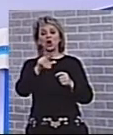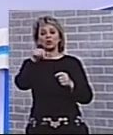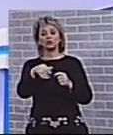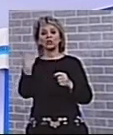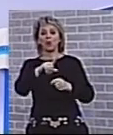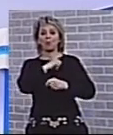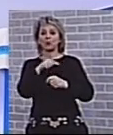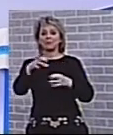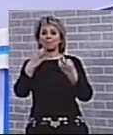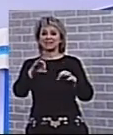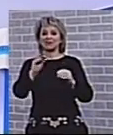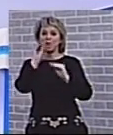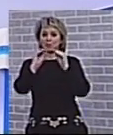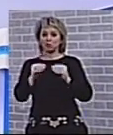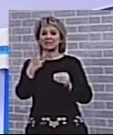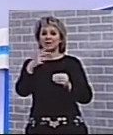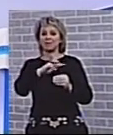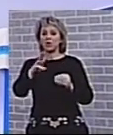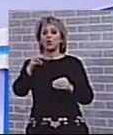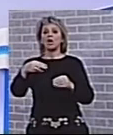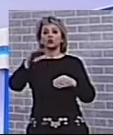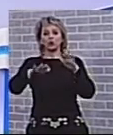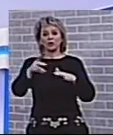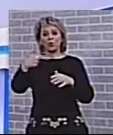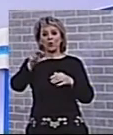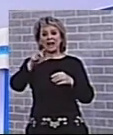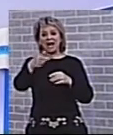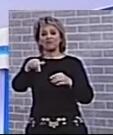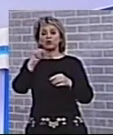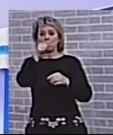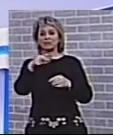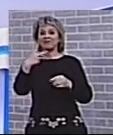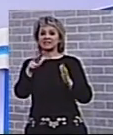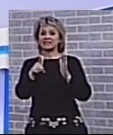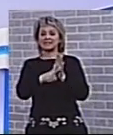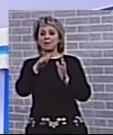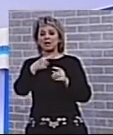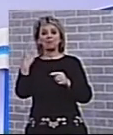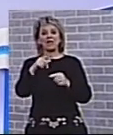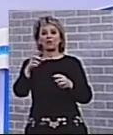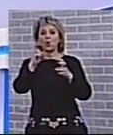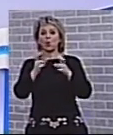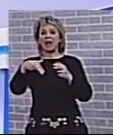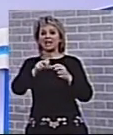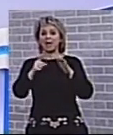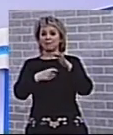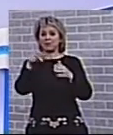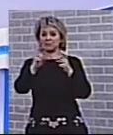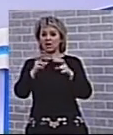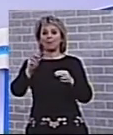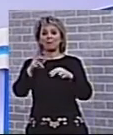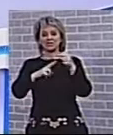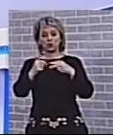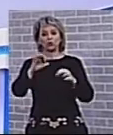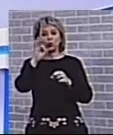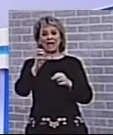Ее мощности позволят обогащать 3 миллиона тонн угля в год. За последние 27 лет это первое угольное предприятие, построенное с нуля